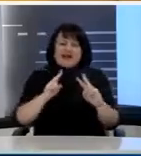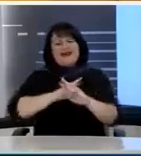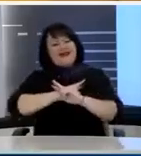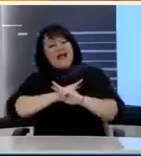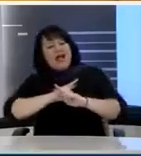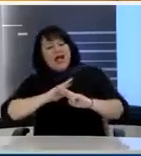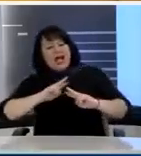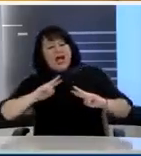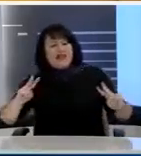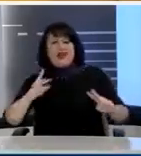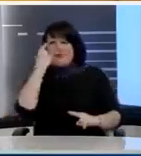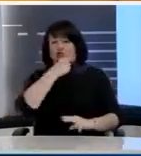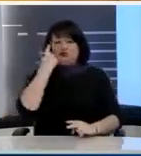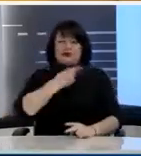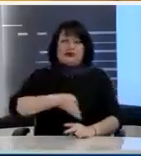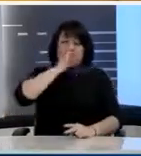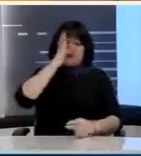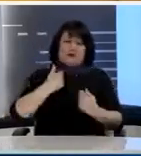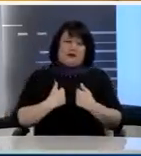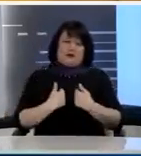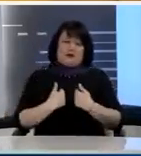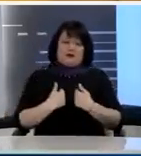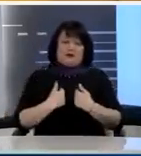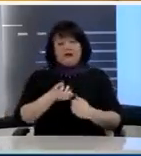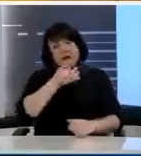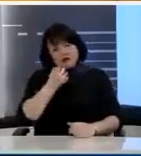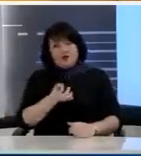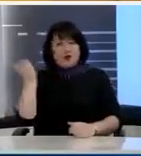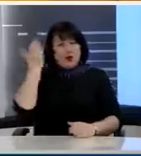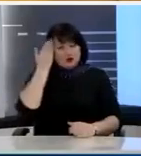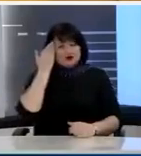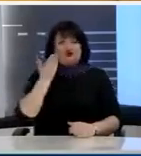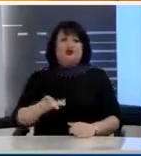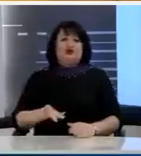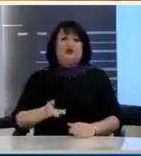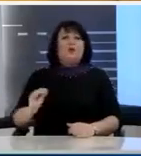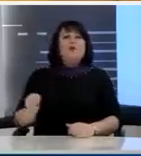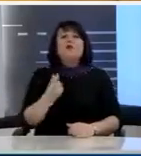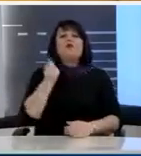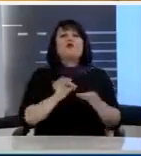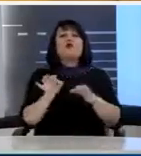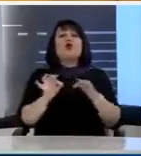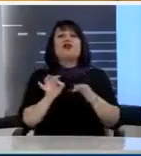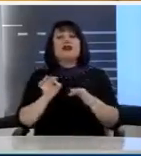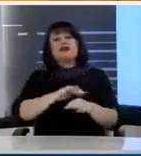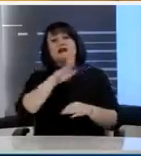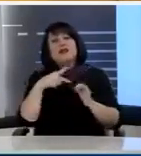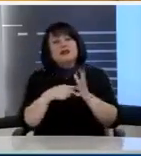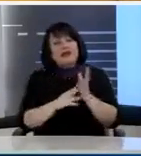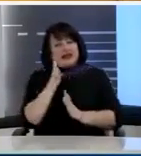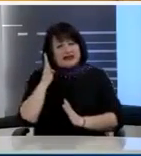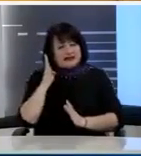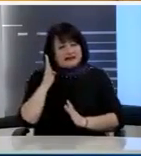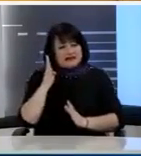καθαρότητα και προσωπικό κόστος. Θα το αναφέρω. Το πόθεν έσχες μου, μέχρι και το